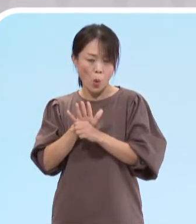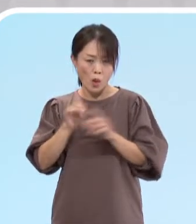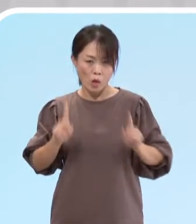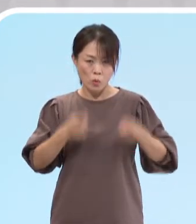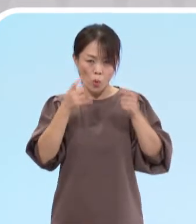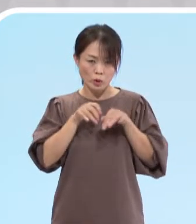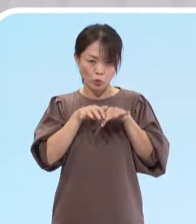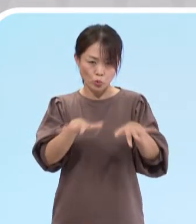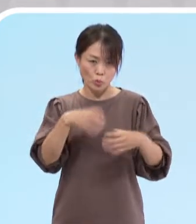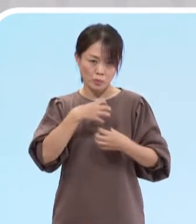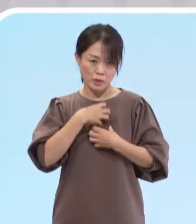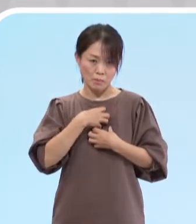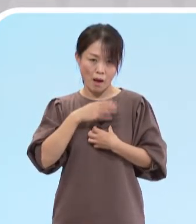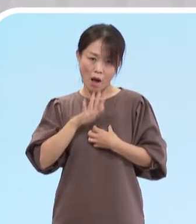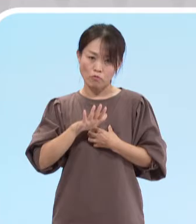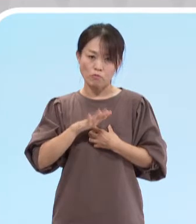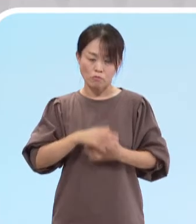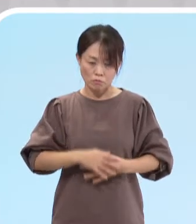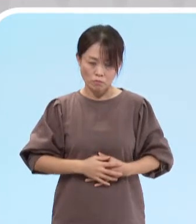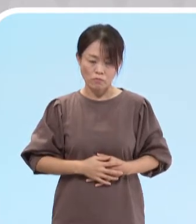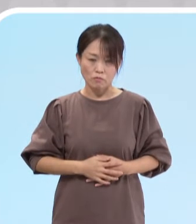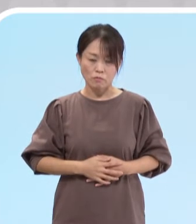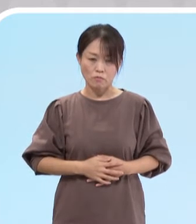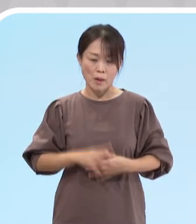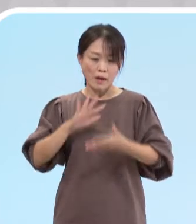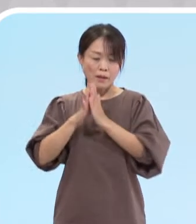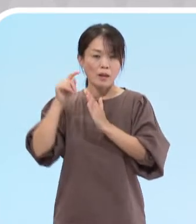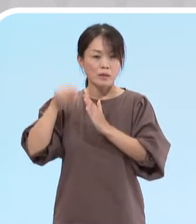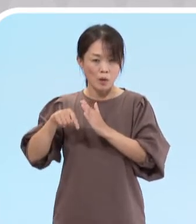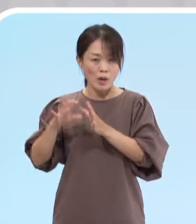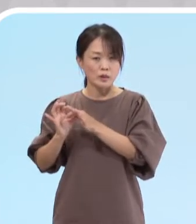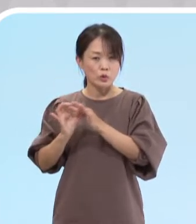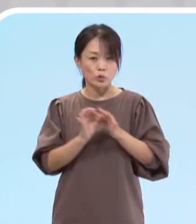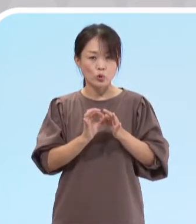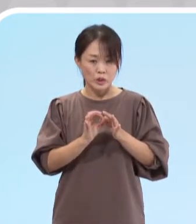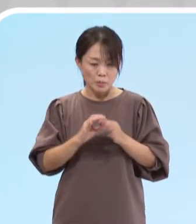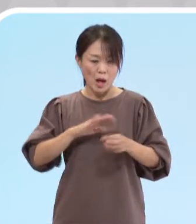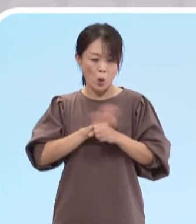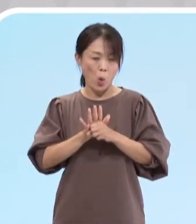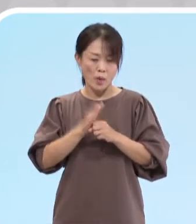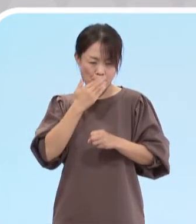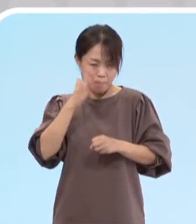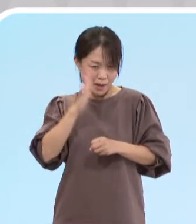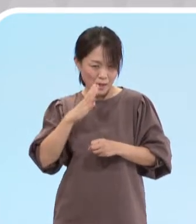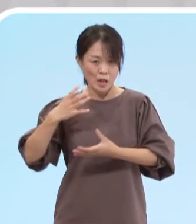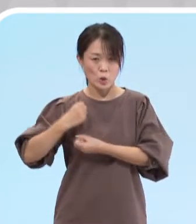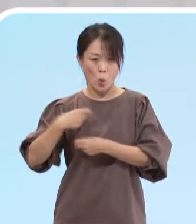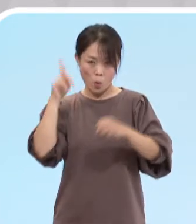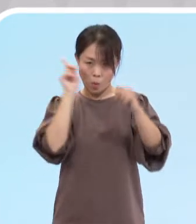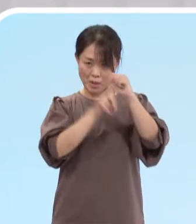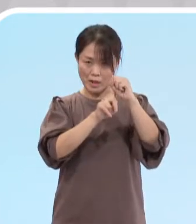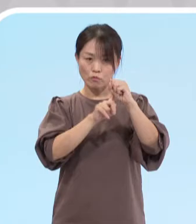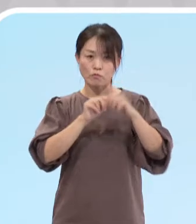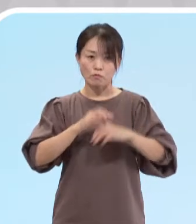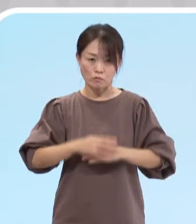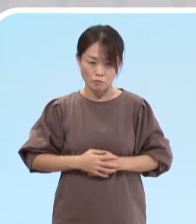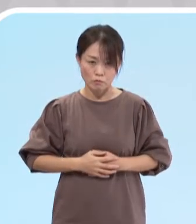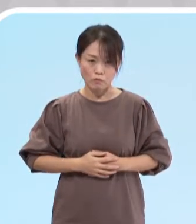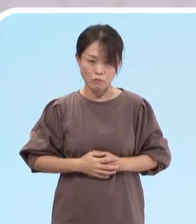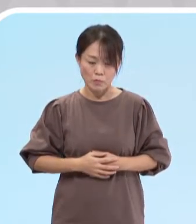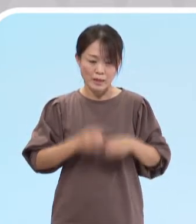エンザとの同時流行も懸念されます。県では引き続きコロナに負けない兵庫を目指します